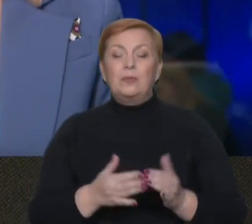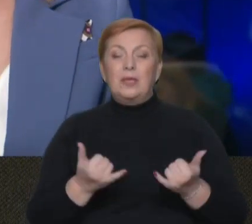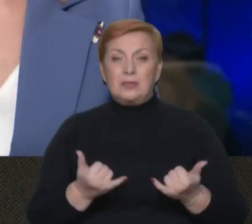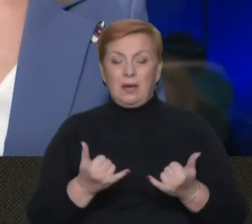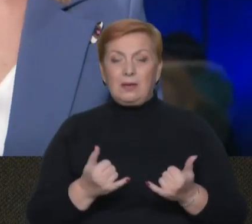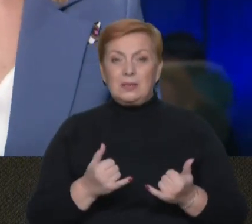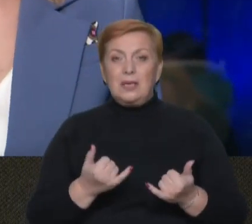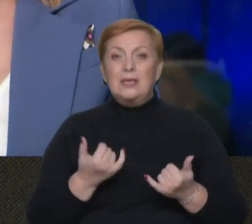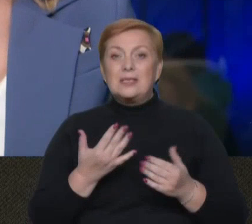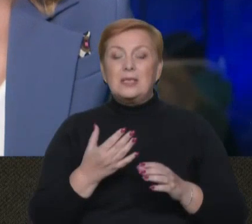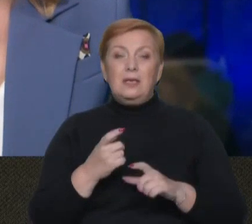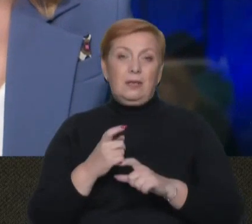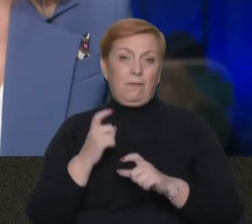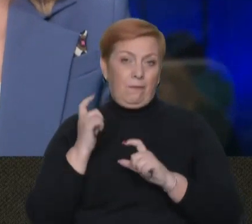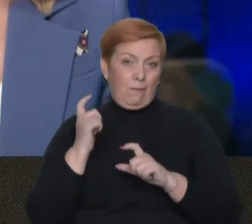там